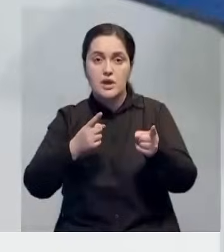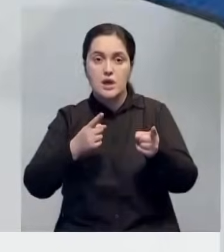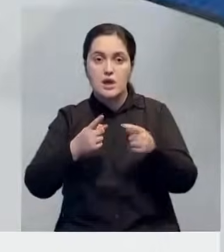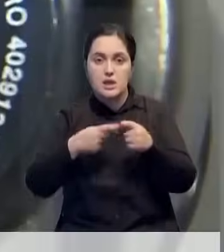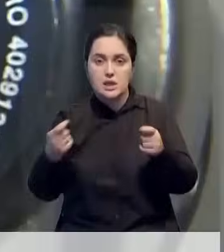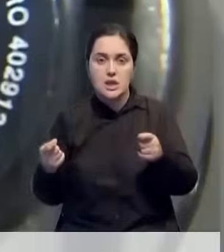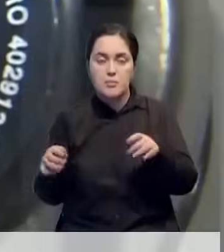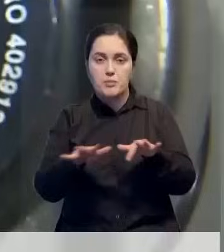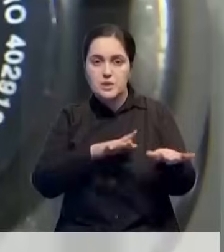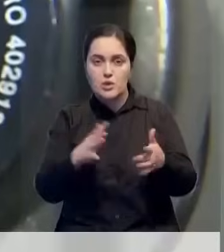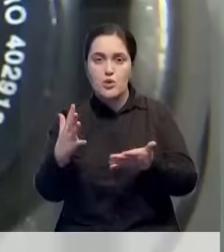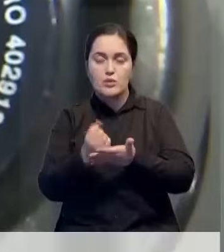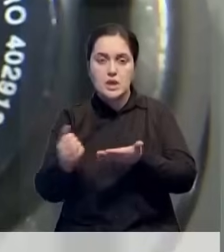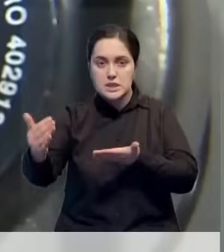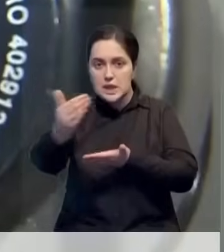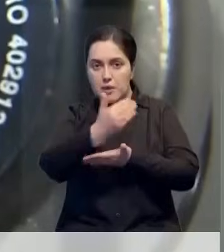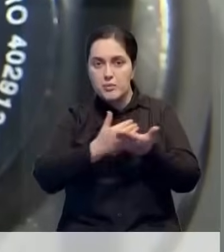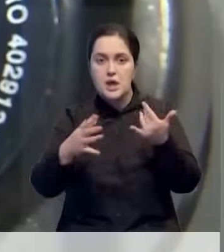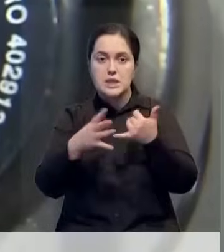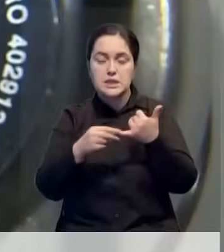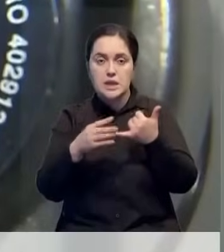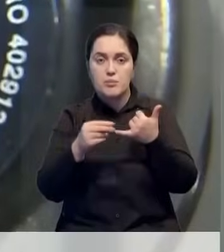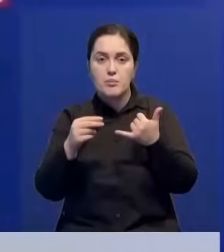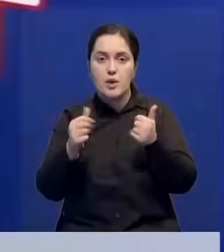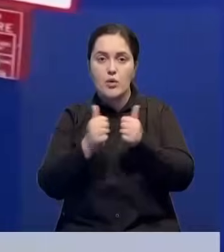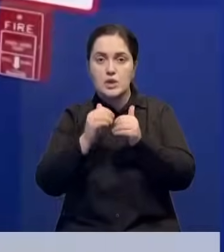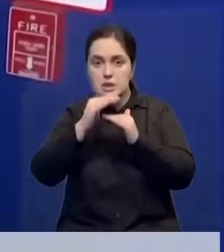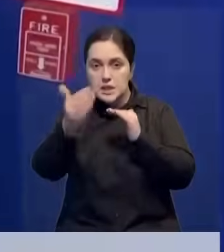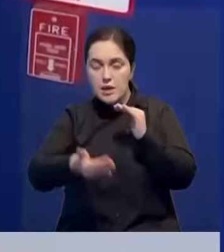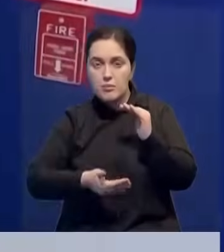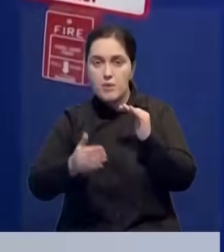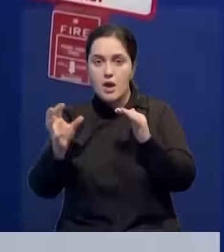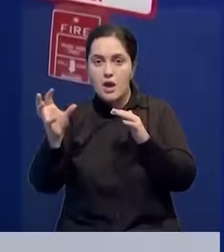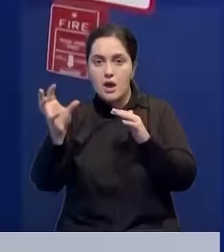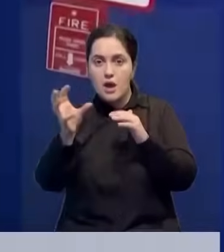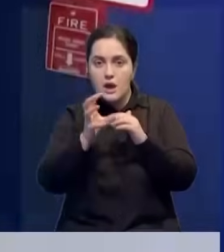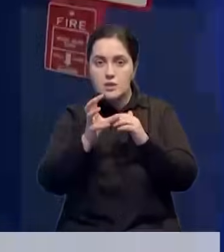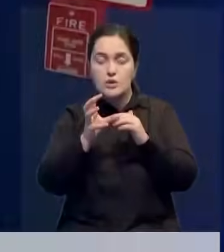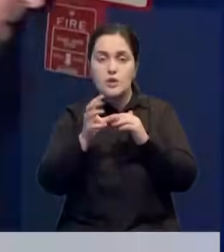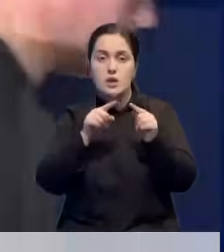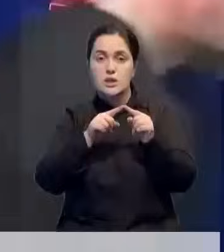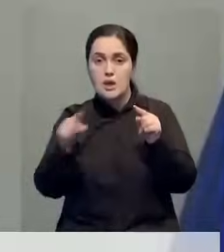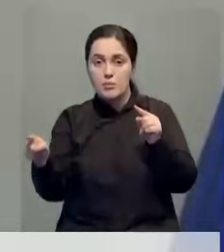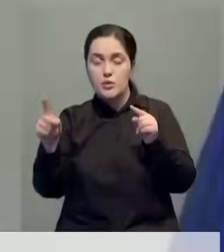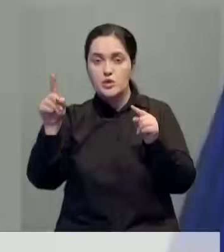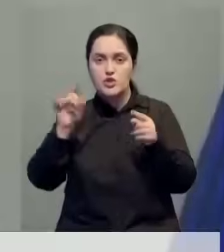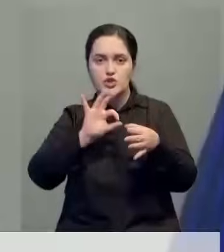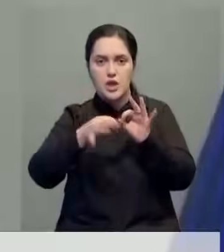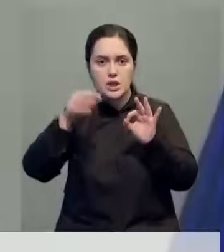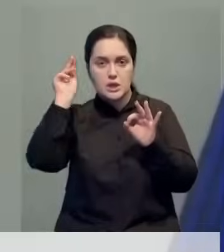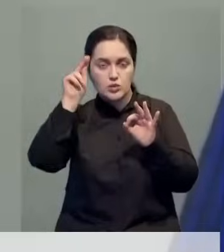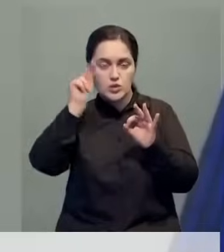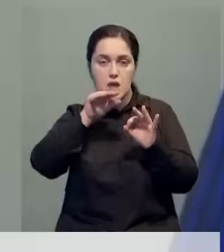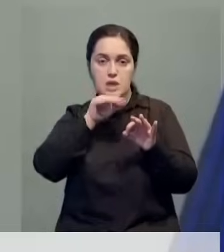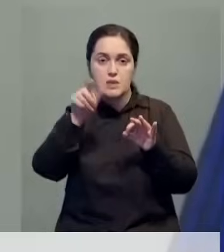ходе своей длительной миссии удалось собрать образцы грунта с поверхности околоземного астероида. С тех пор его тщательно изучали